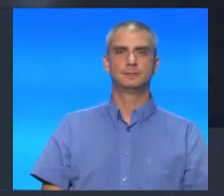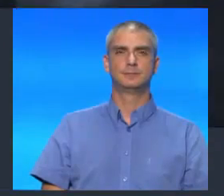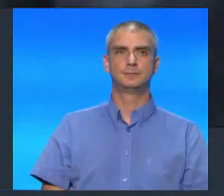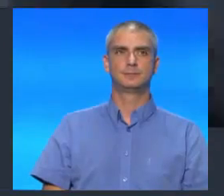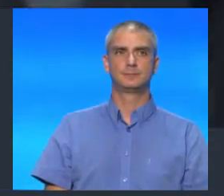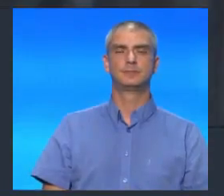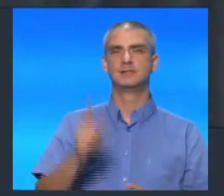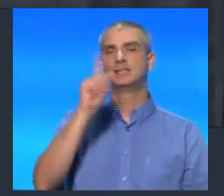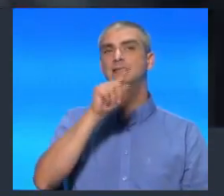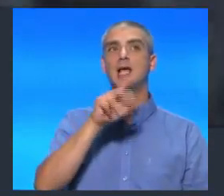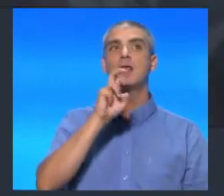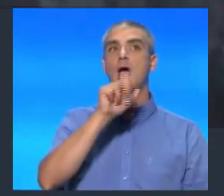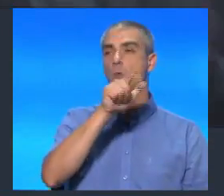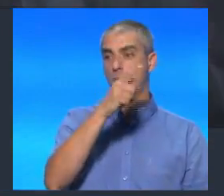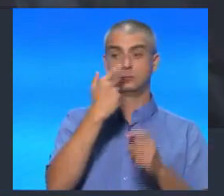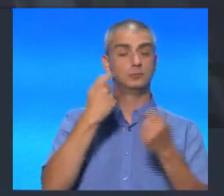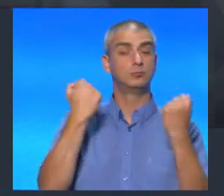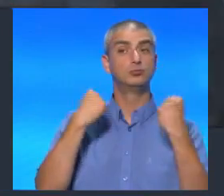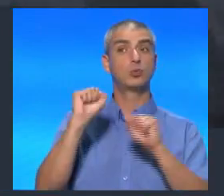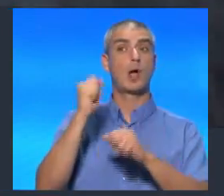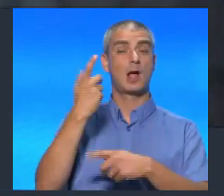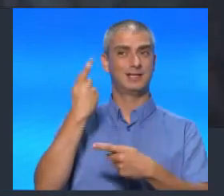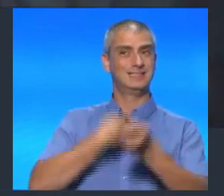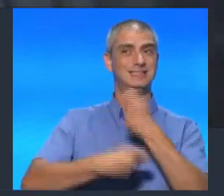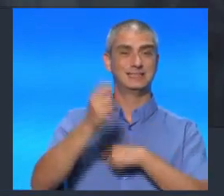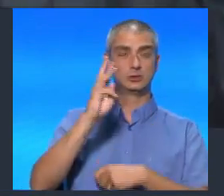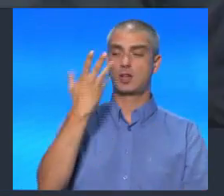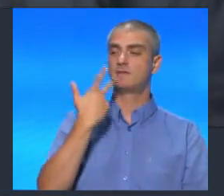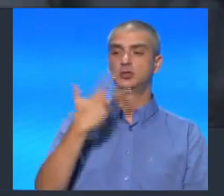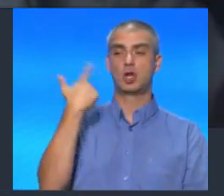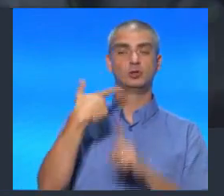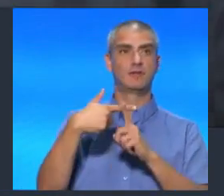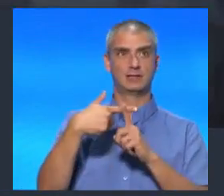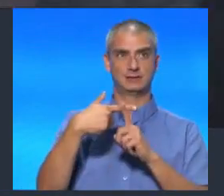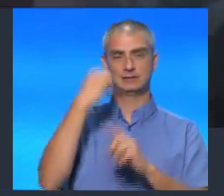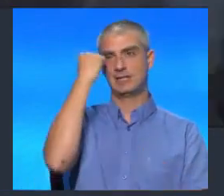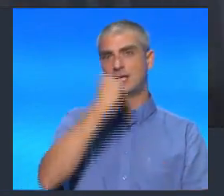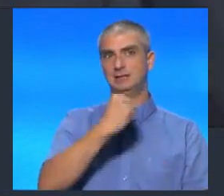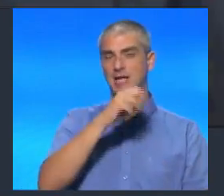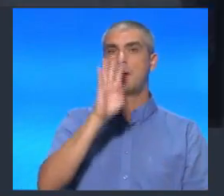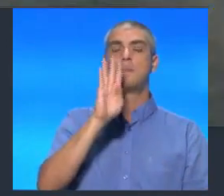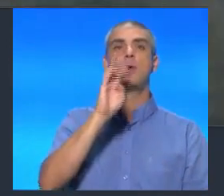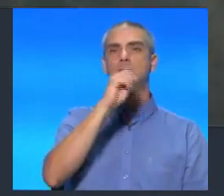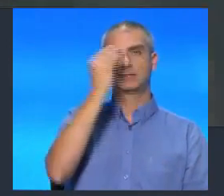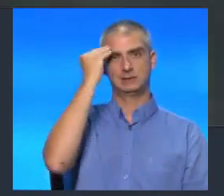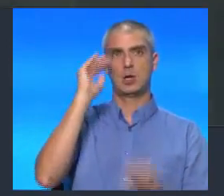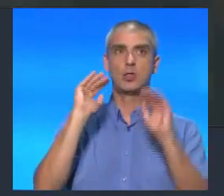זה זיאד הוואד, המחבל משוחרר עסקת שליט שרצח לפני 3.5 שנים את ניצב משנה ברוך מזרחי זכרו